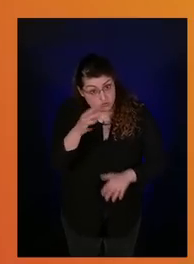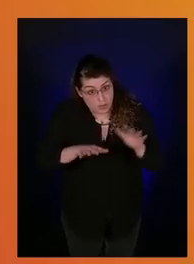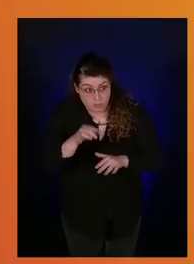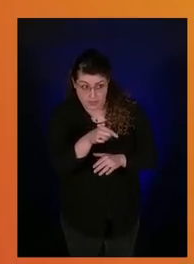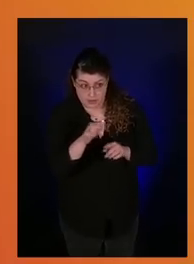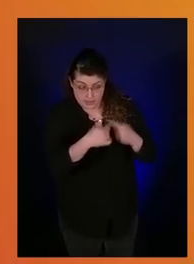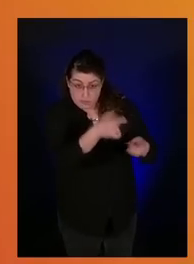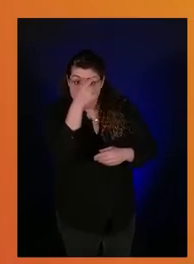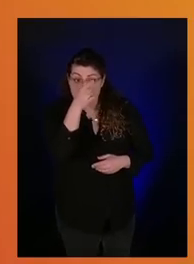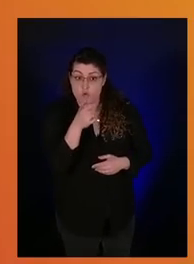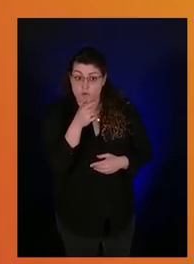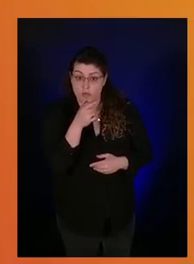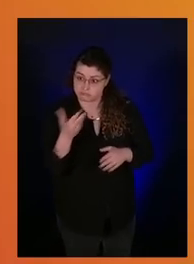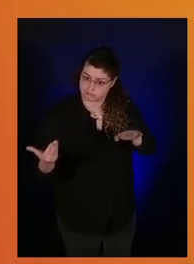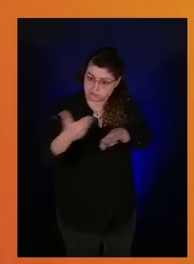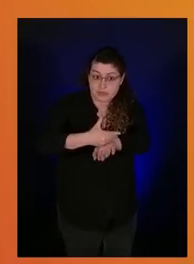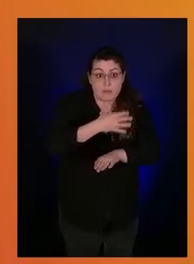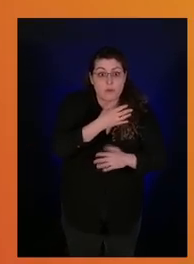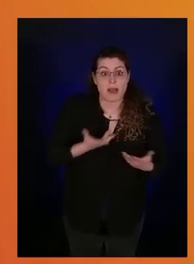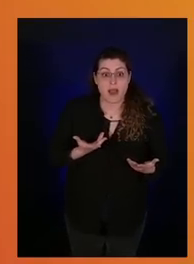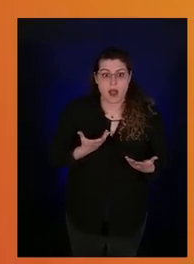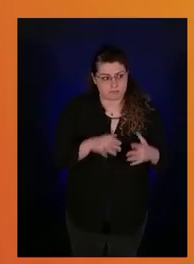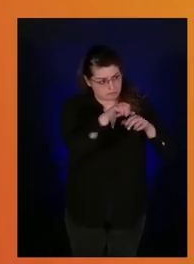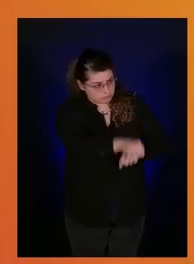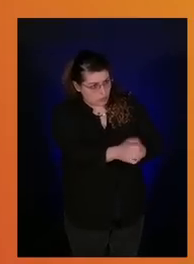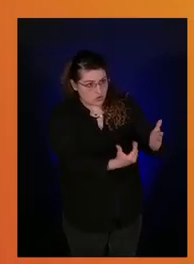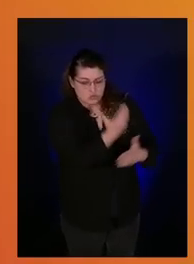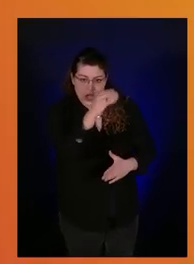Louvre, d'entrée. Et ce, ils ont tenu toute la journée.